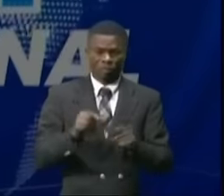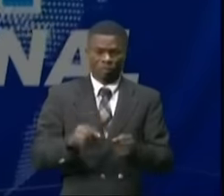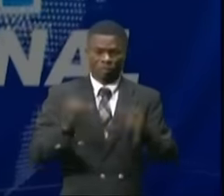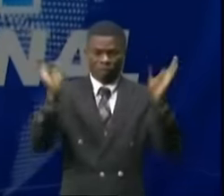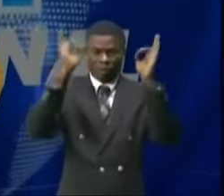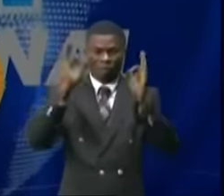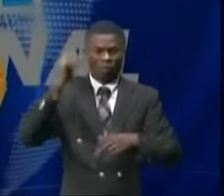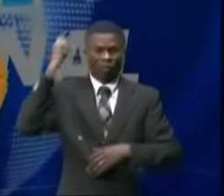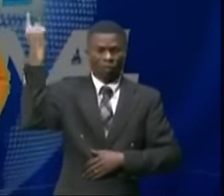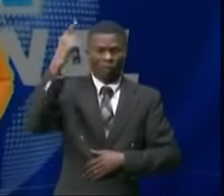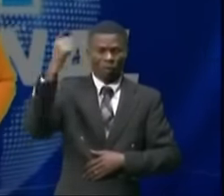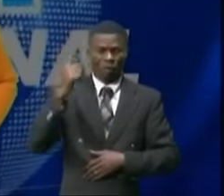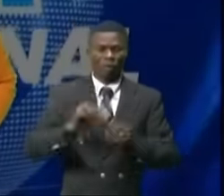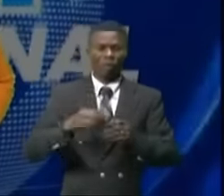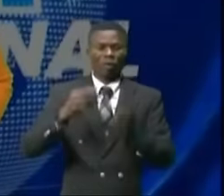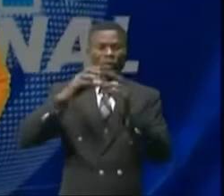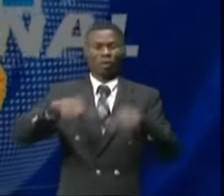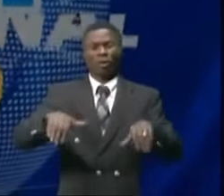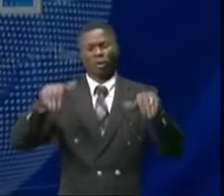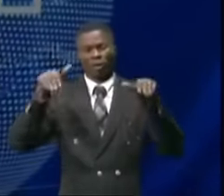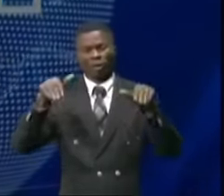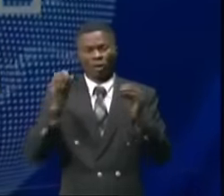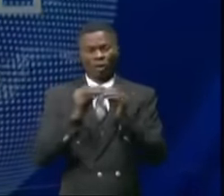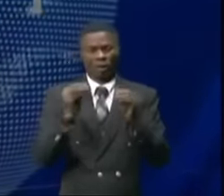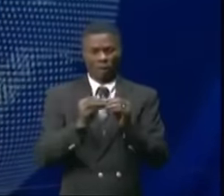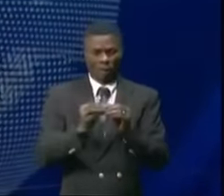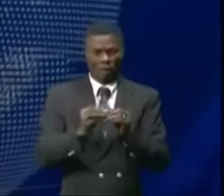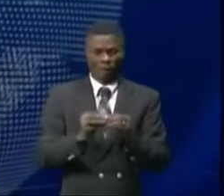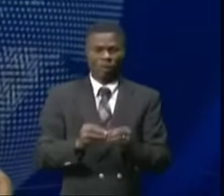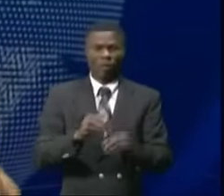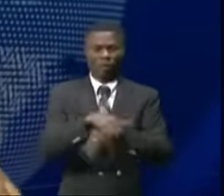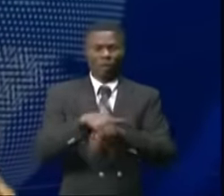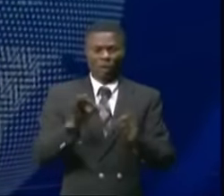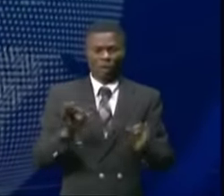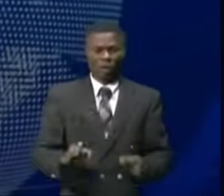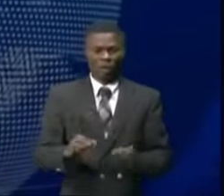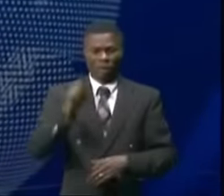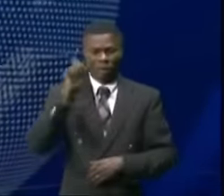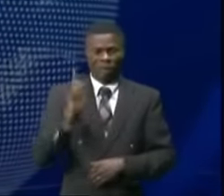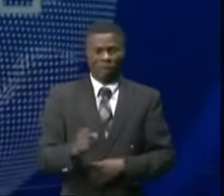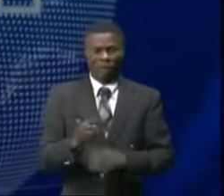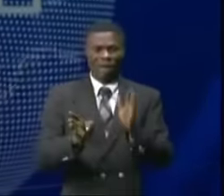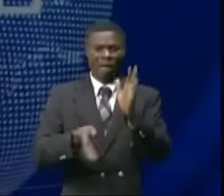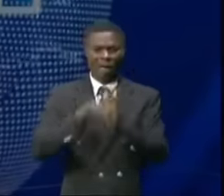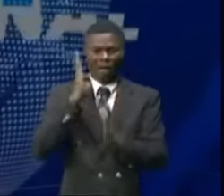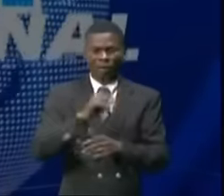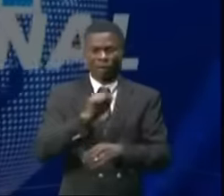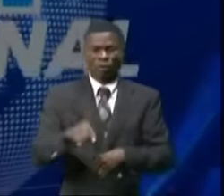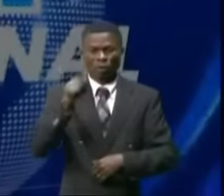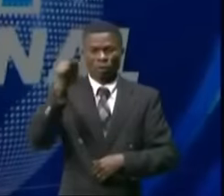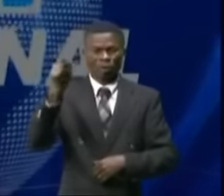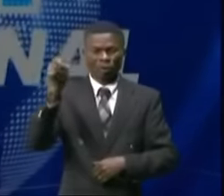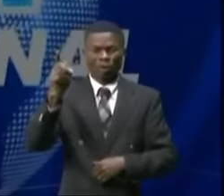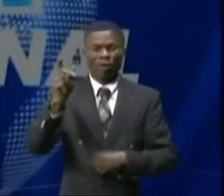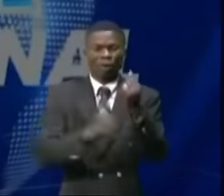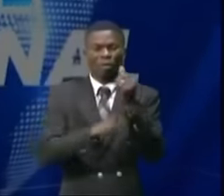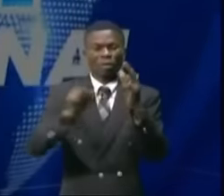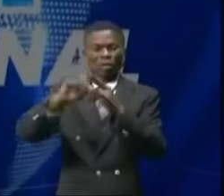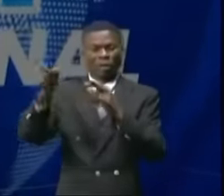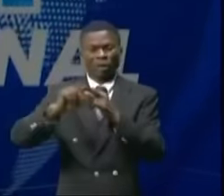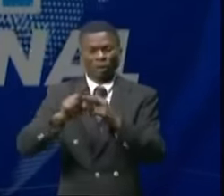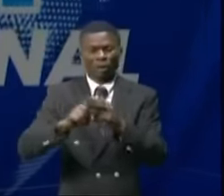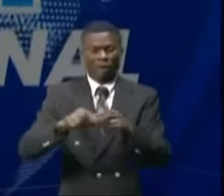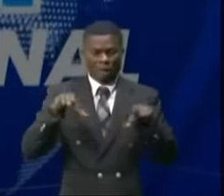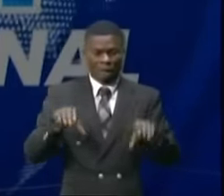Forum mondial des réfugiés, les travaux se sont tenus à Genève. 114 millions de réfugiés dans le monde. La RDC compte près de